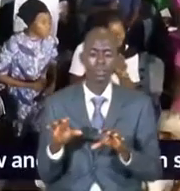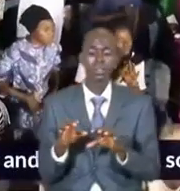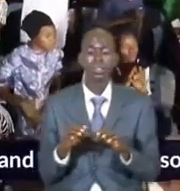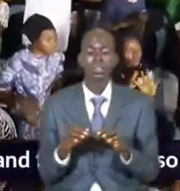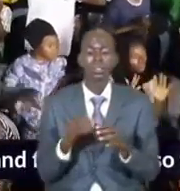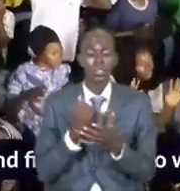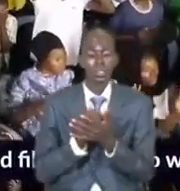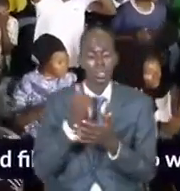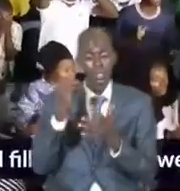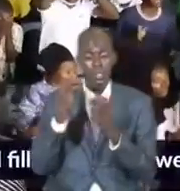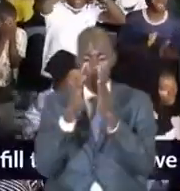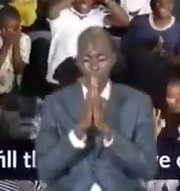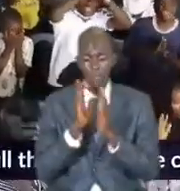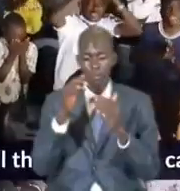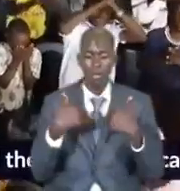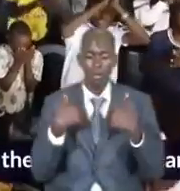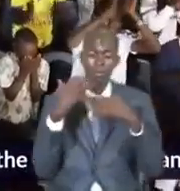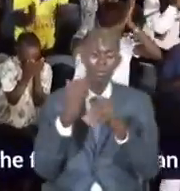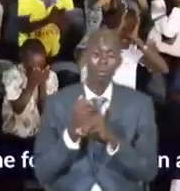Amen. Ị nwetawo ọla ebube ahụ.